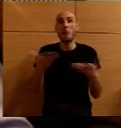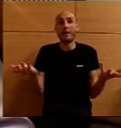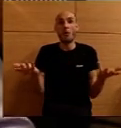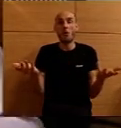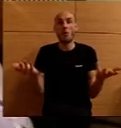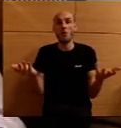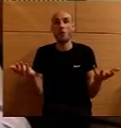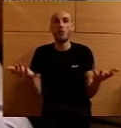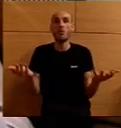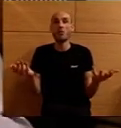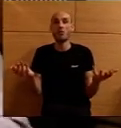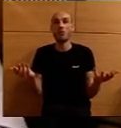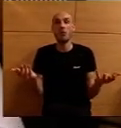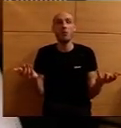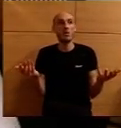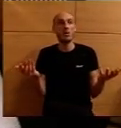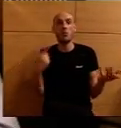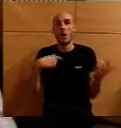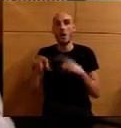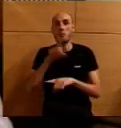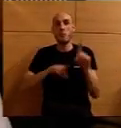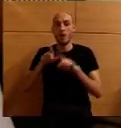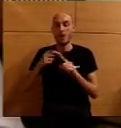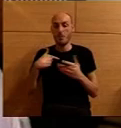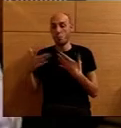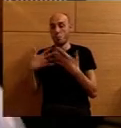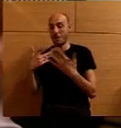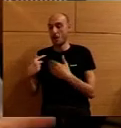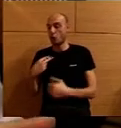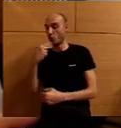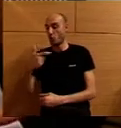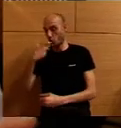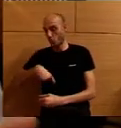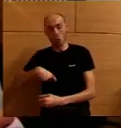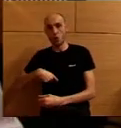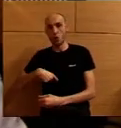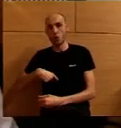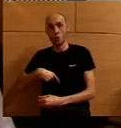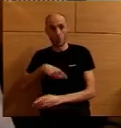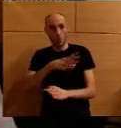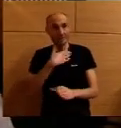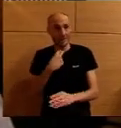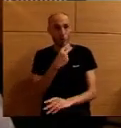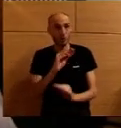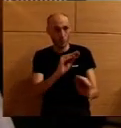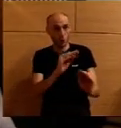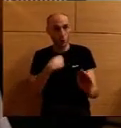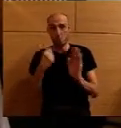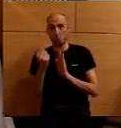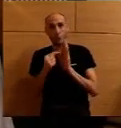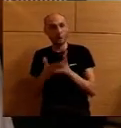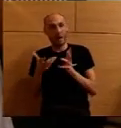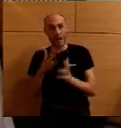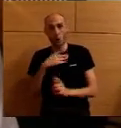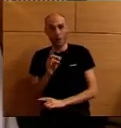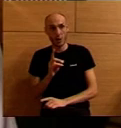esta. I en Cali dic més. Si el problema és que la idea la porto i jo no la porto a vostè, jo retiro la moció i vostè fica la idea. No passa res. Si jo no vull apuntar-me-la, jo vull que es